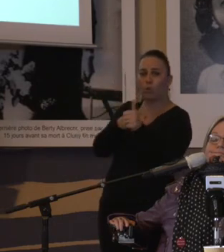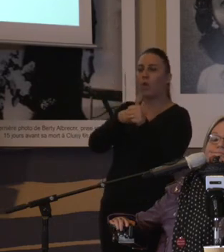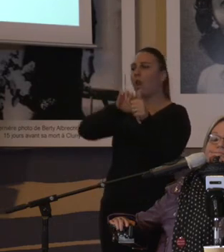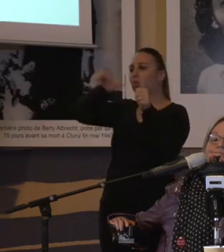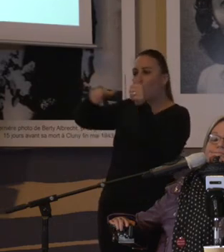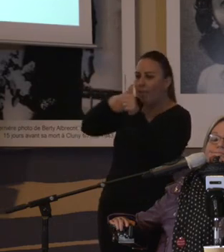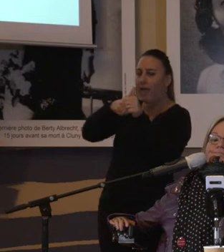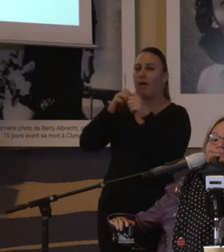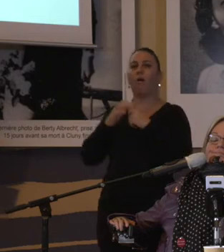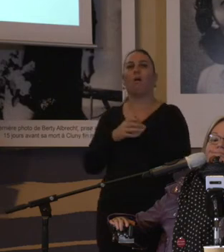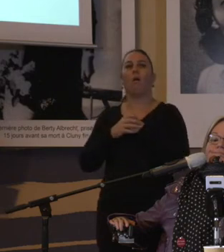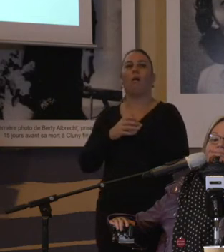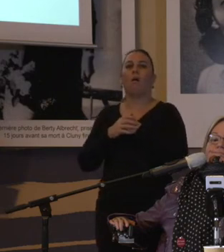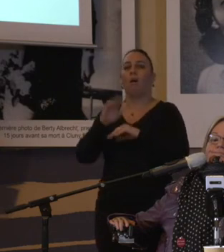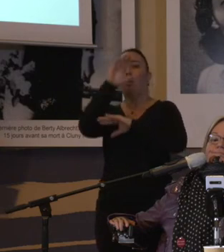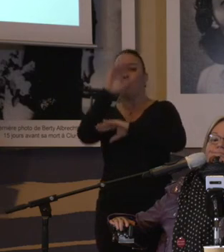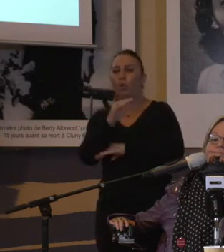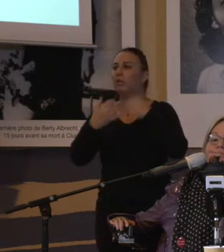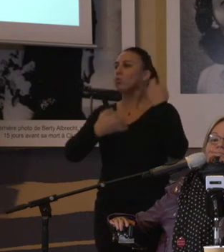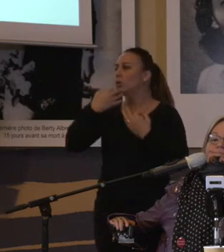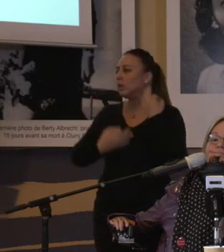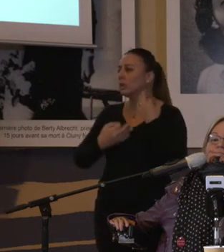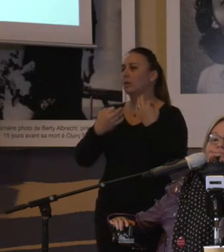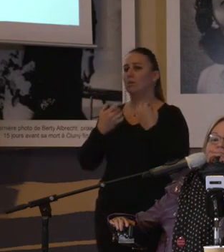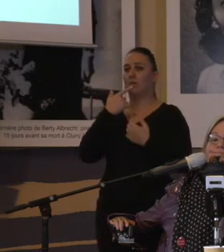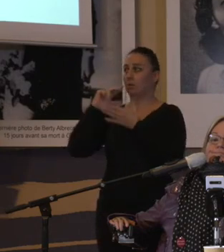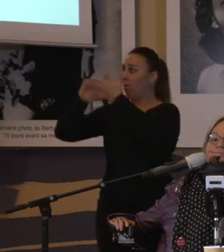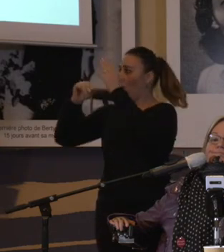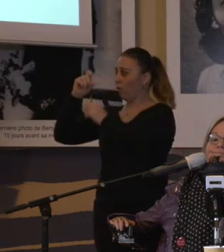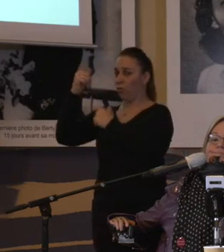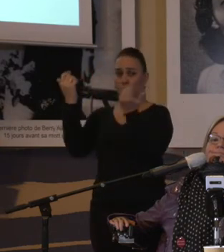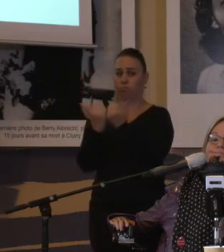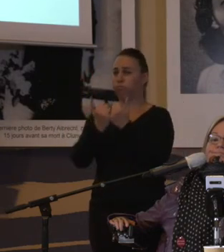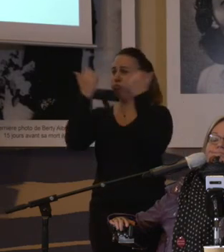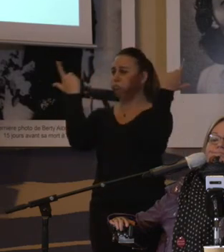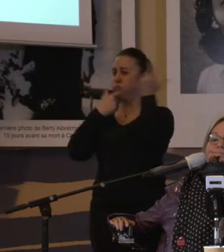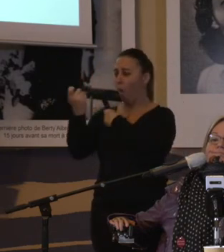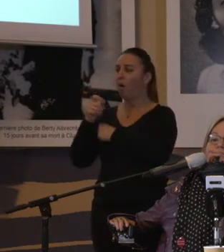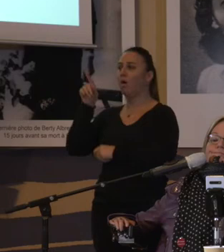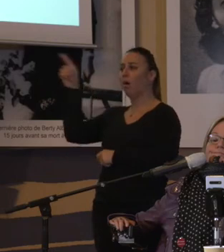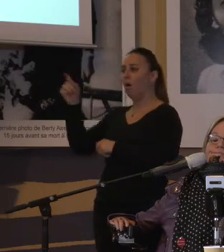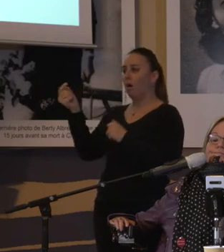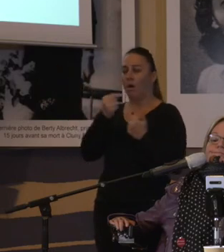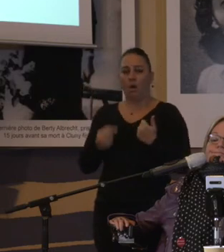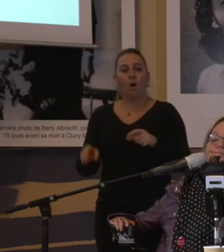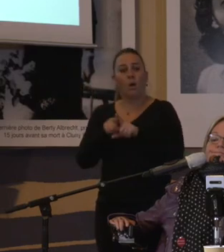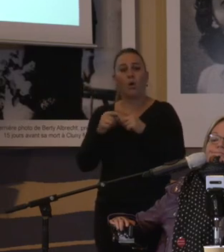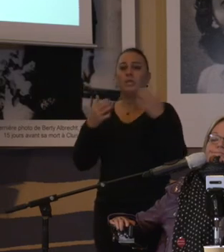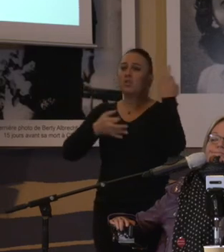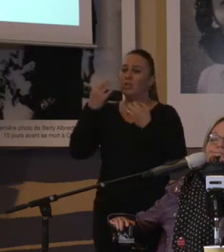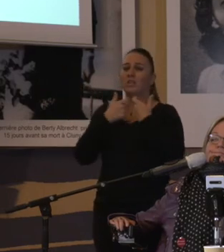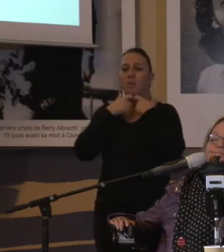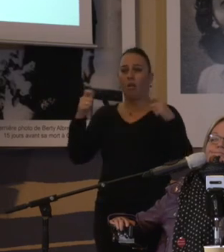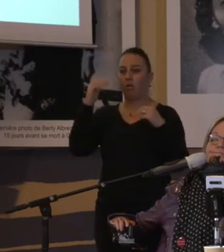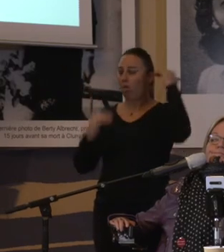curatelle, de sauvegarde de justice qui sont contraires à la Convention ONU. L'ONU dénonce aussi les conditions d'accès à la justice, les